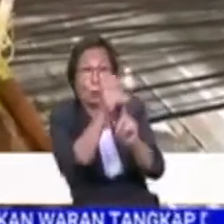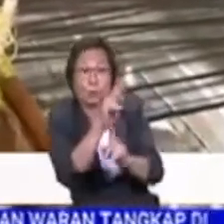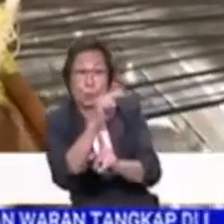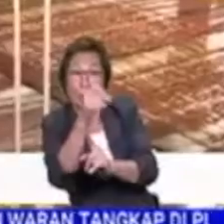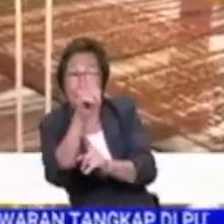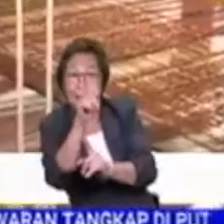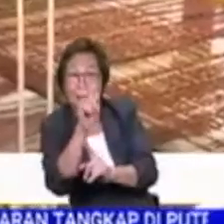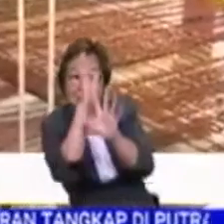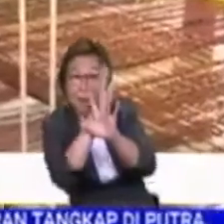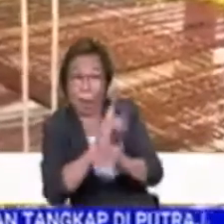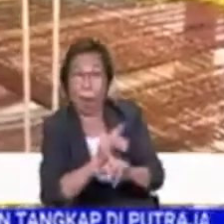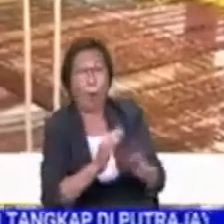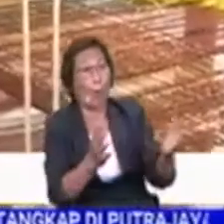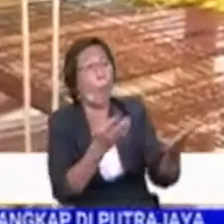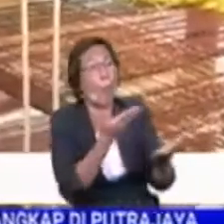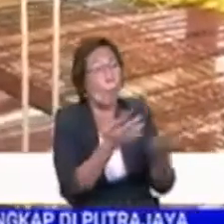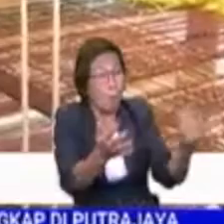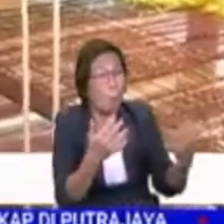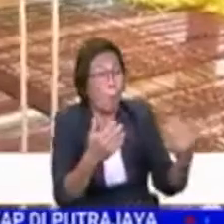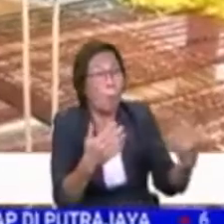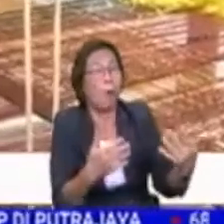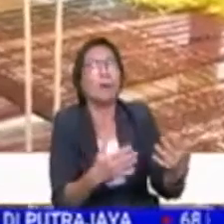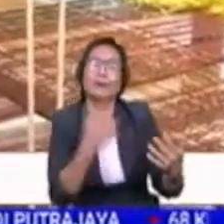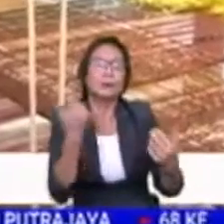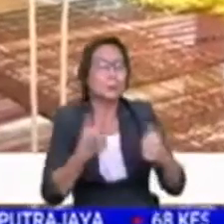Sarawak menyebabkan permintaannya tidak pernah surut.